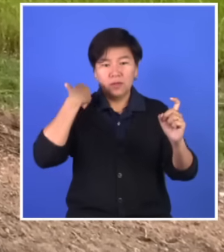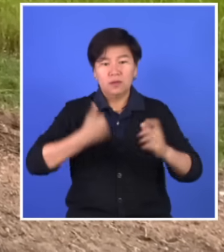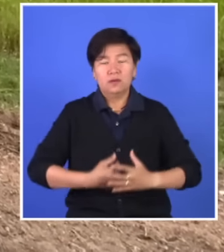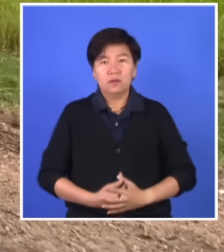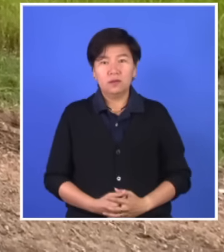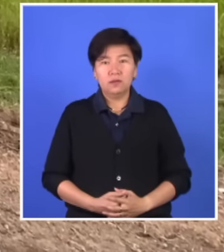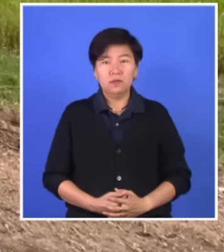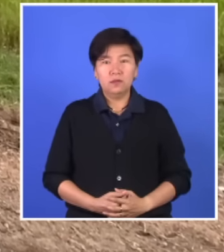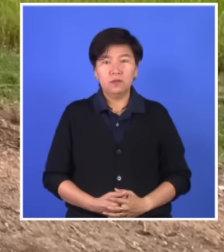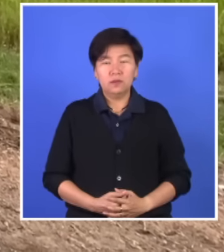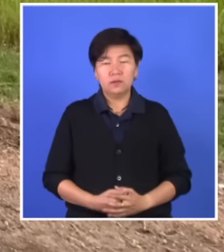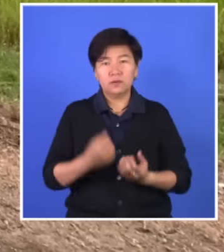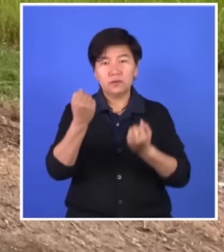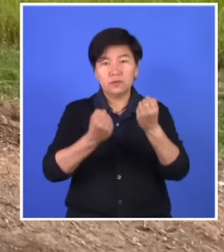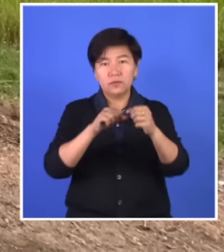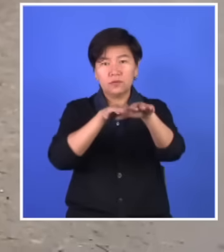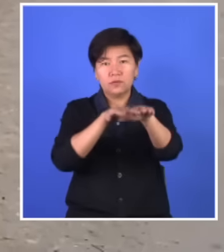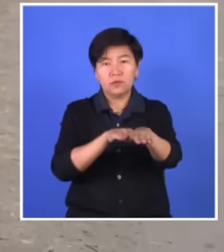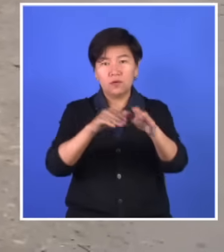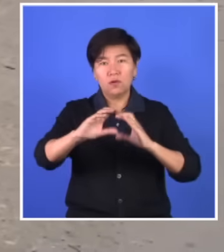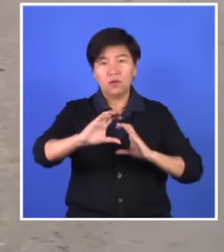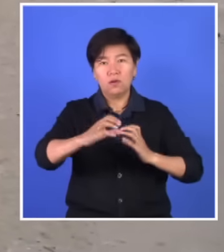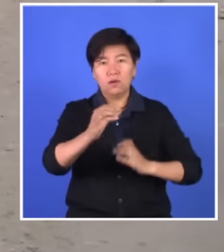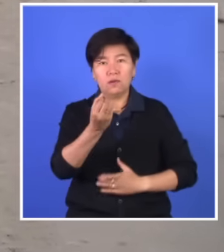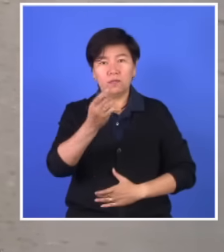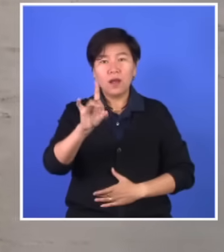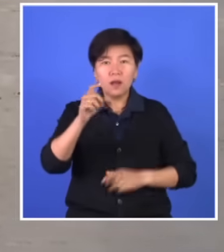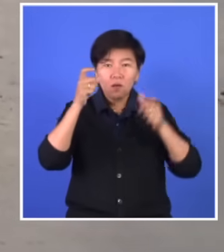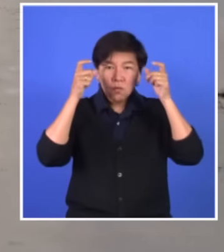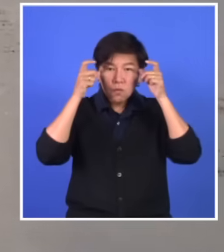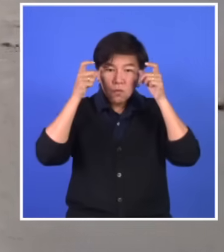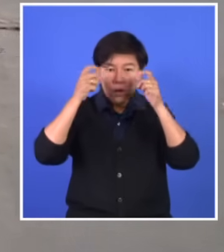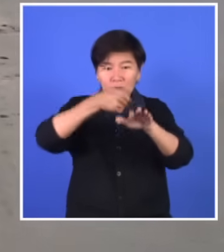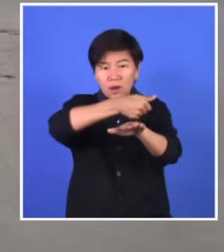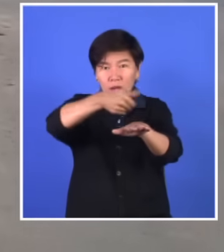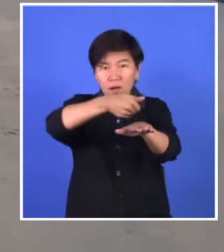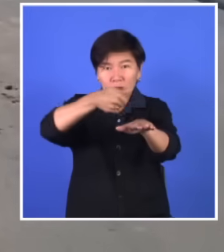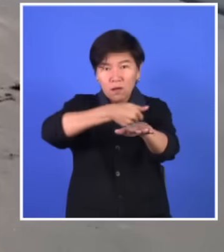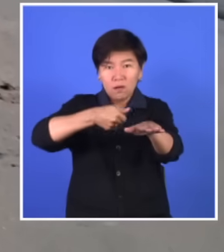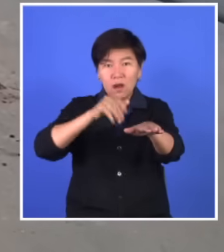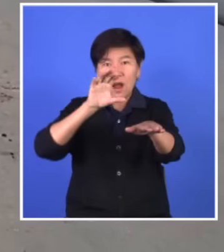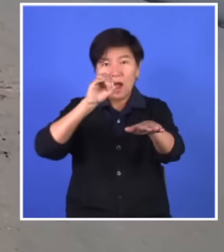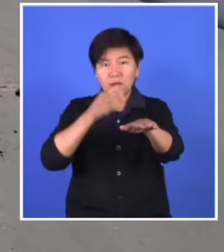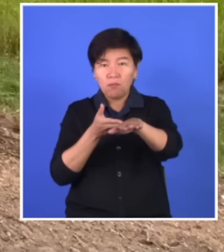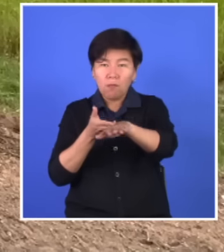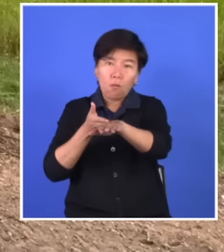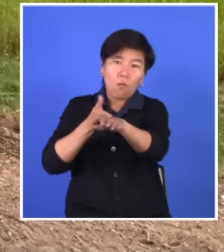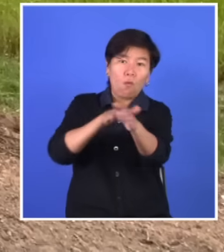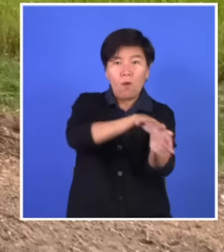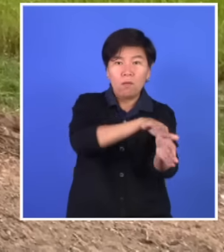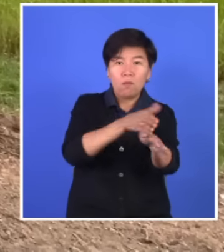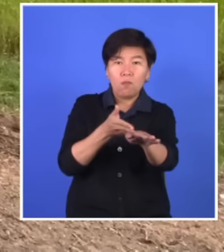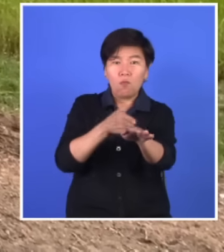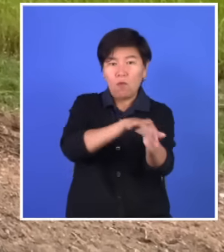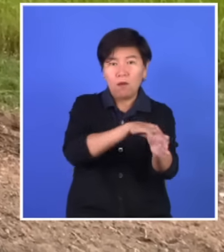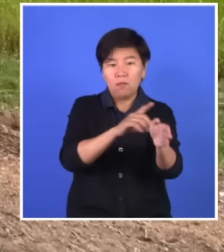เป็นรถบรรทุก 18ล้อนะคะทำให้วัวที่อยู่ในลูกพ่วง 50ตัวเทกระจัดลงกับพื้นข้างทางแล้ววัวถูกทับ